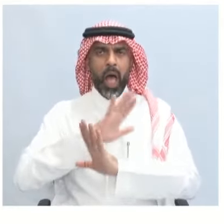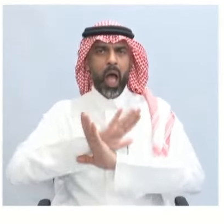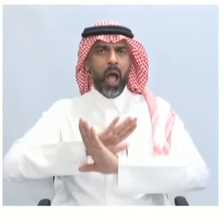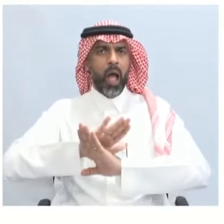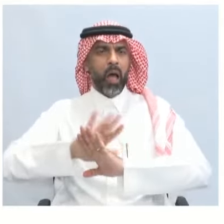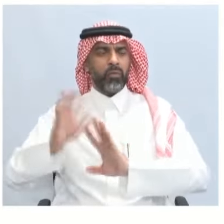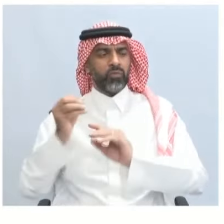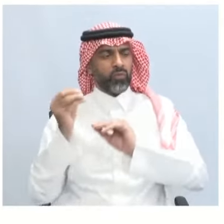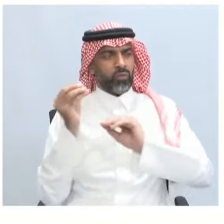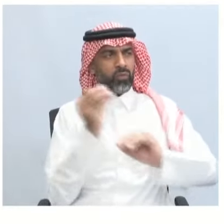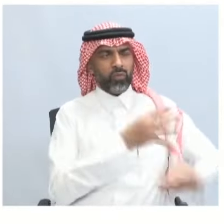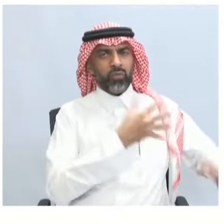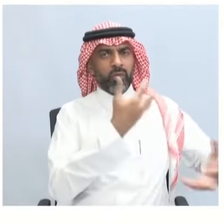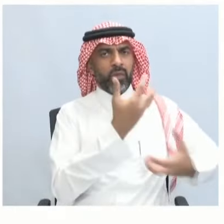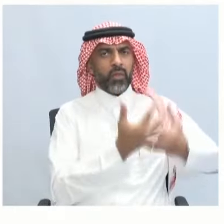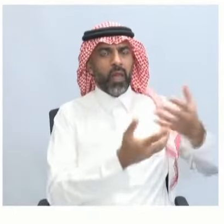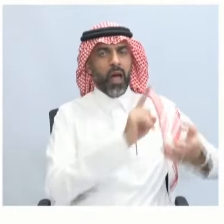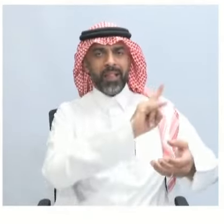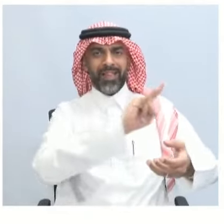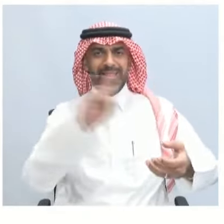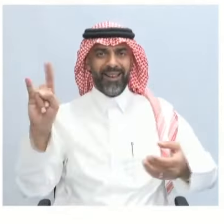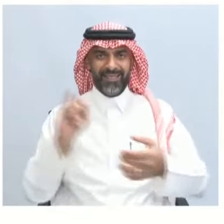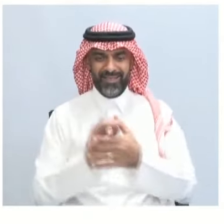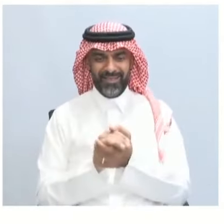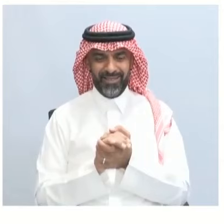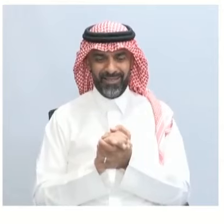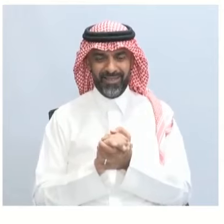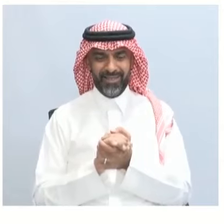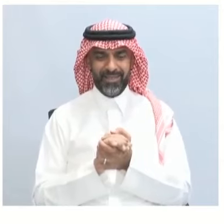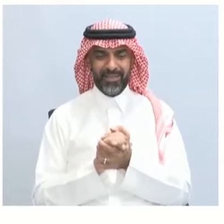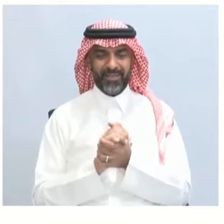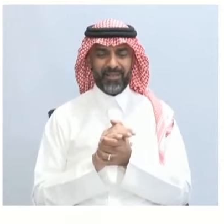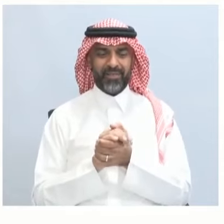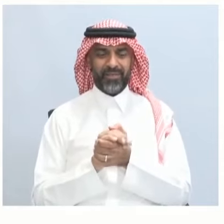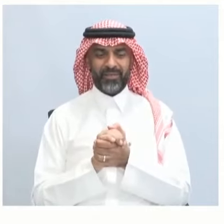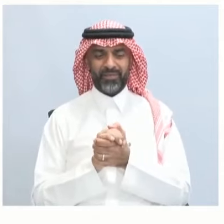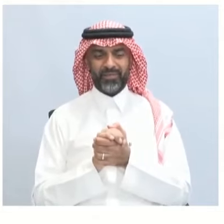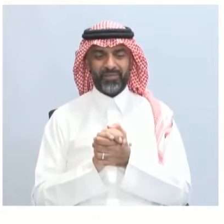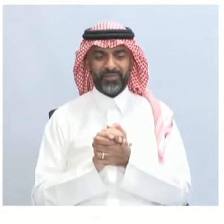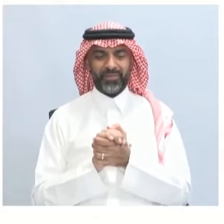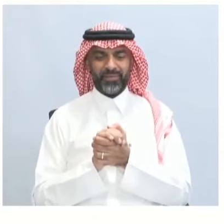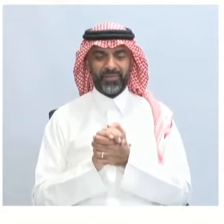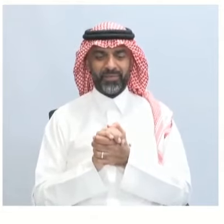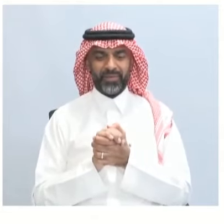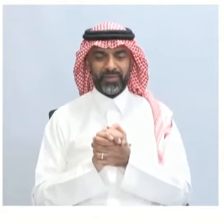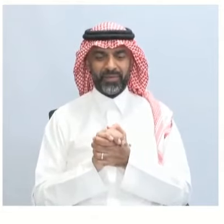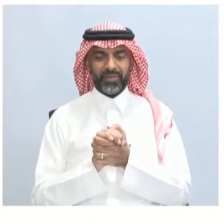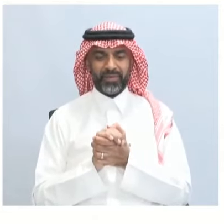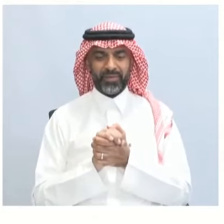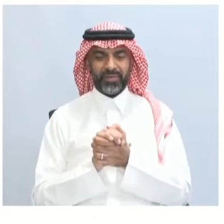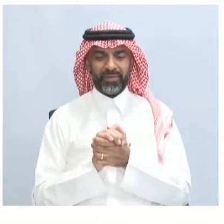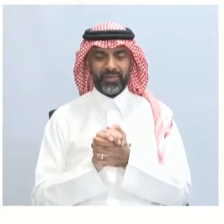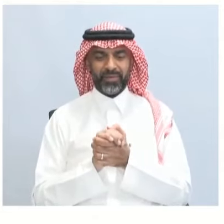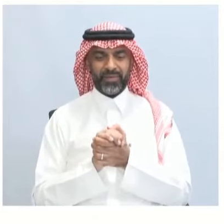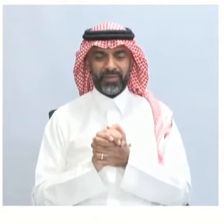يحقق التوحيد وهو ان الله عز وجل يحرم النار على اهل التوحيد فلهذا جاء نقول اذا قام